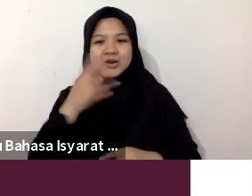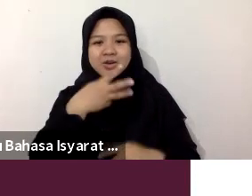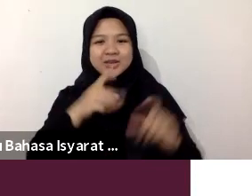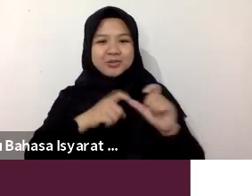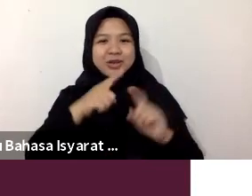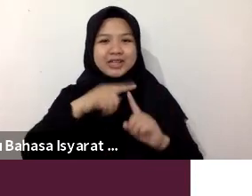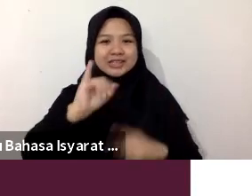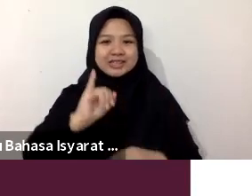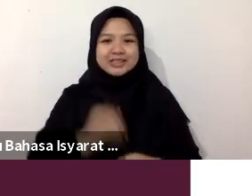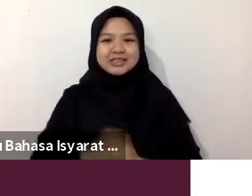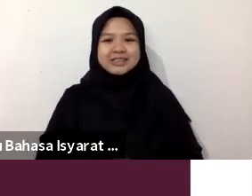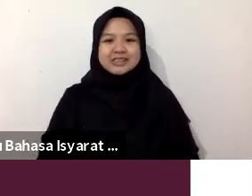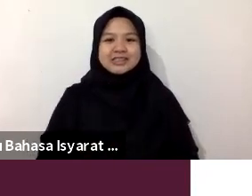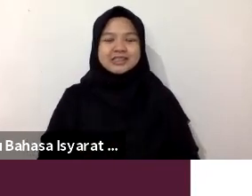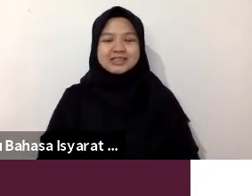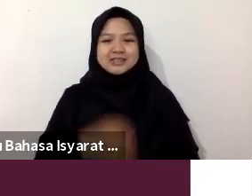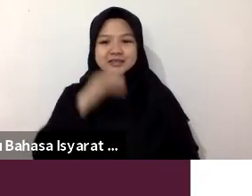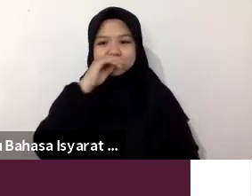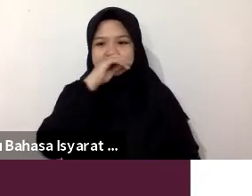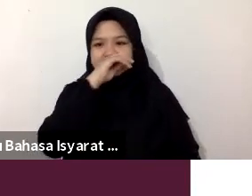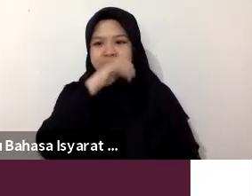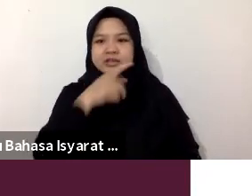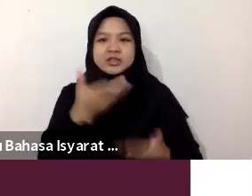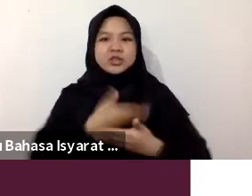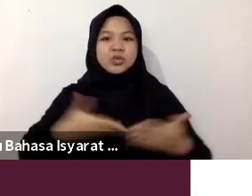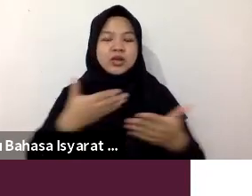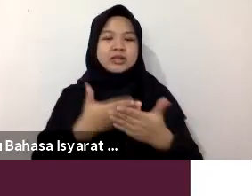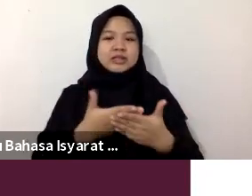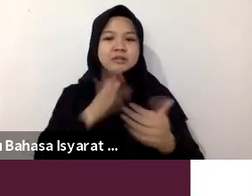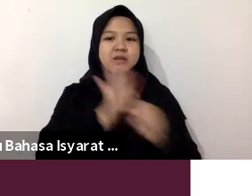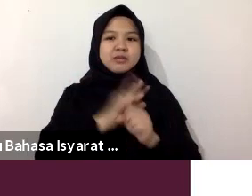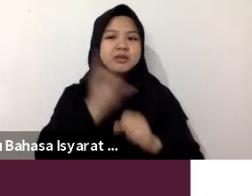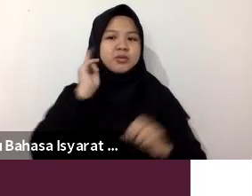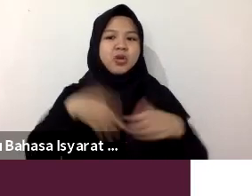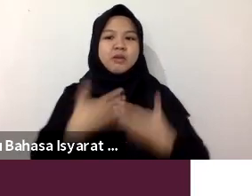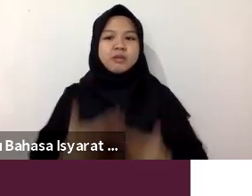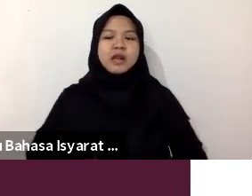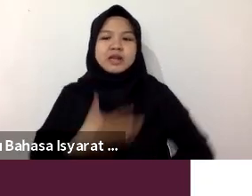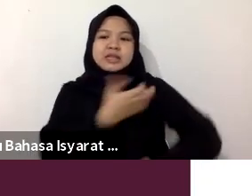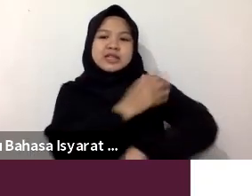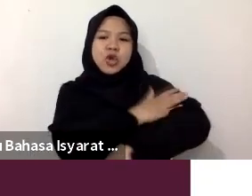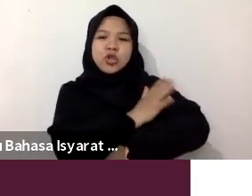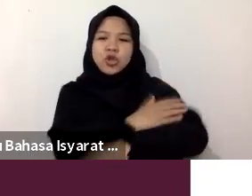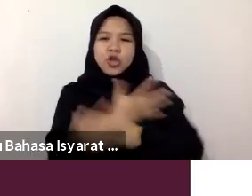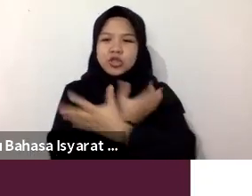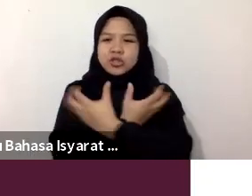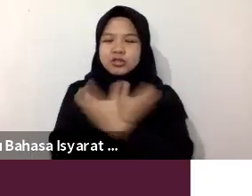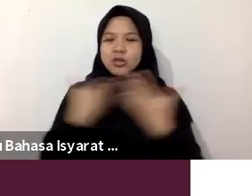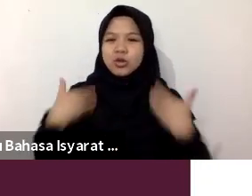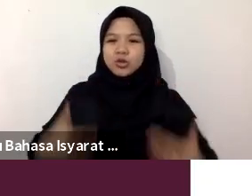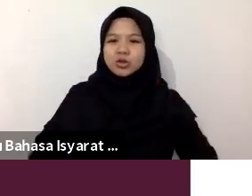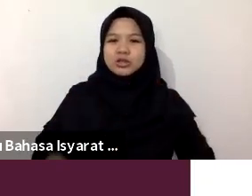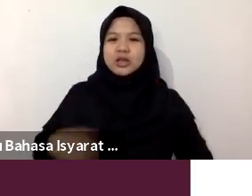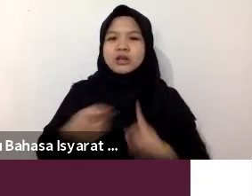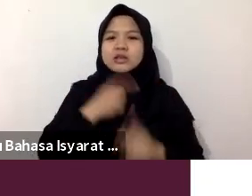nih. Kan pada masa pandemi ibu hamil ada nyeri otot. Nyeri ototnya di daerah mana